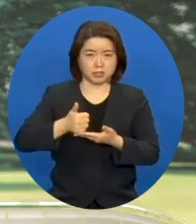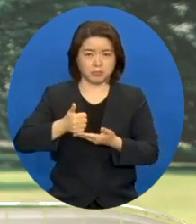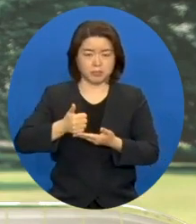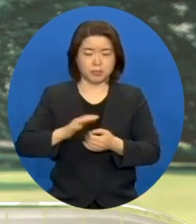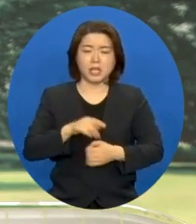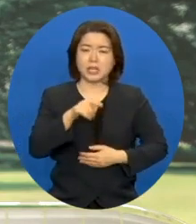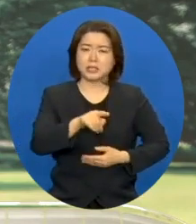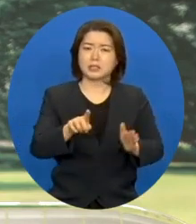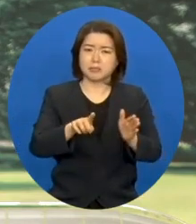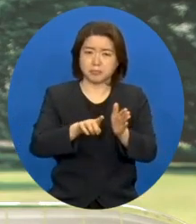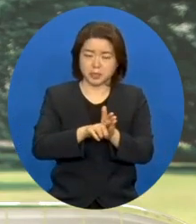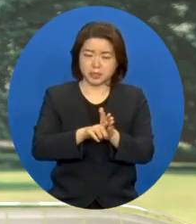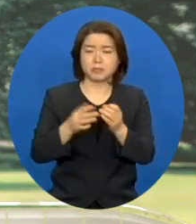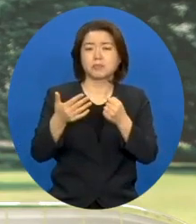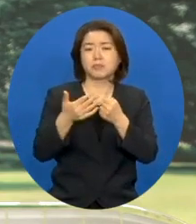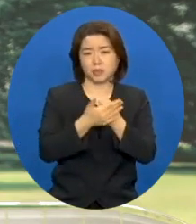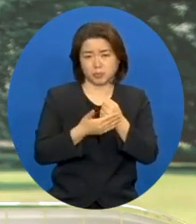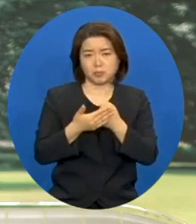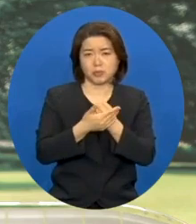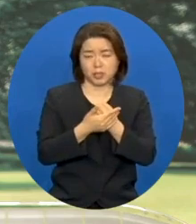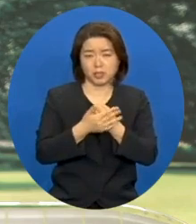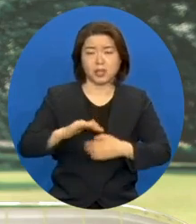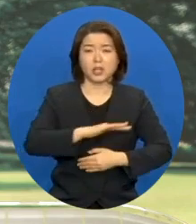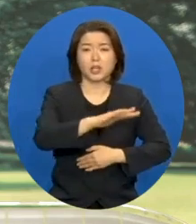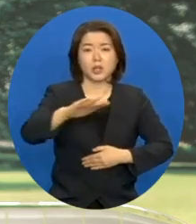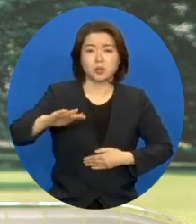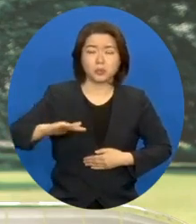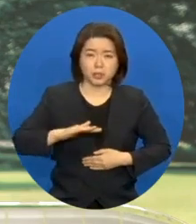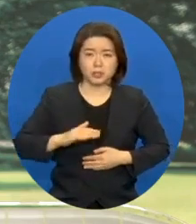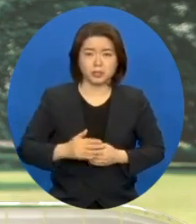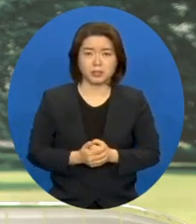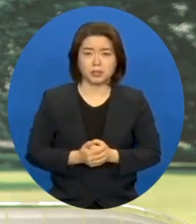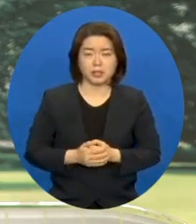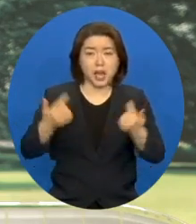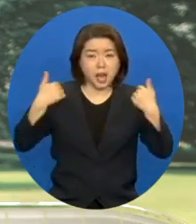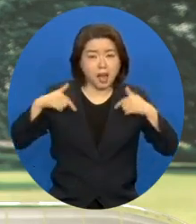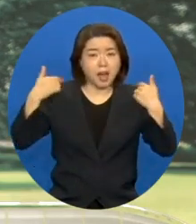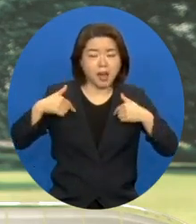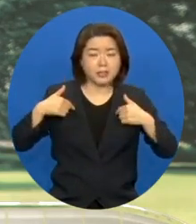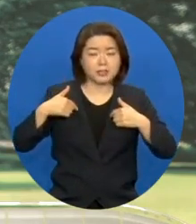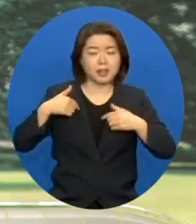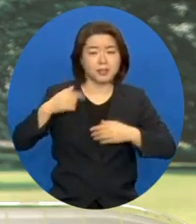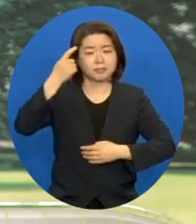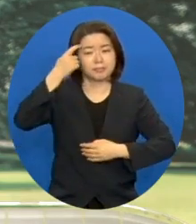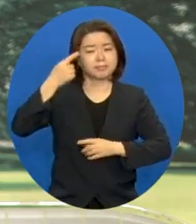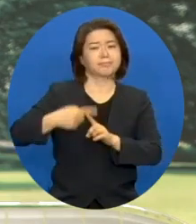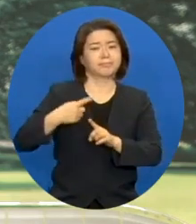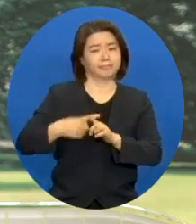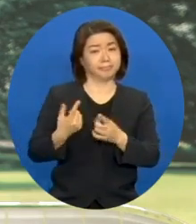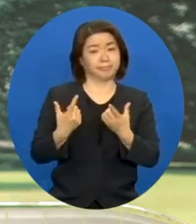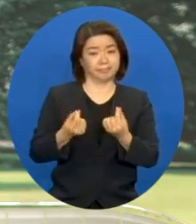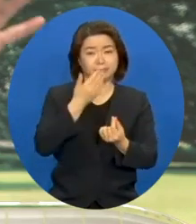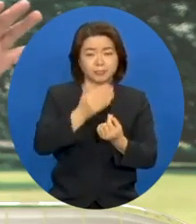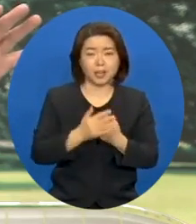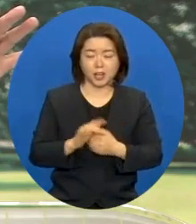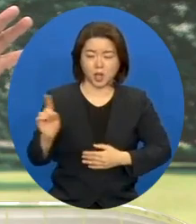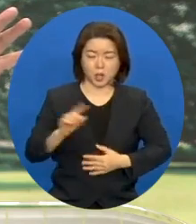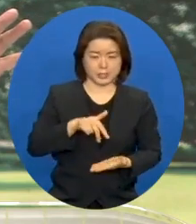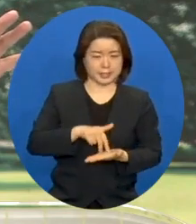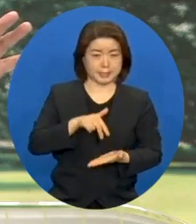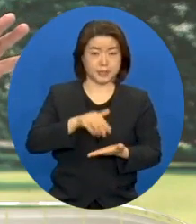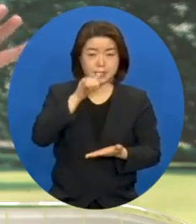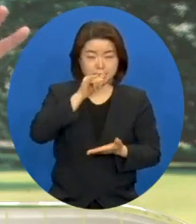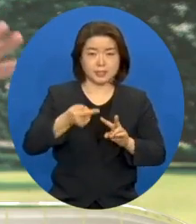그 믿음 때문에 우리는 항상 긍정적이게 돼요. 어떤 처지에